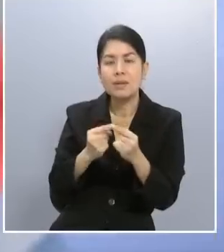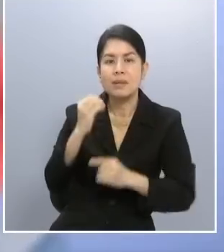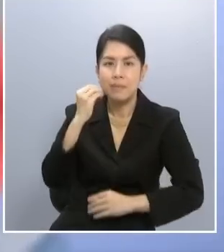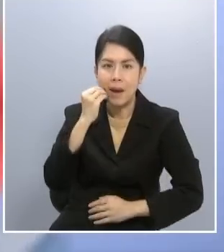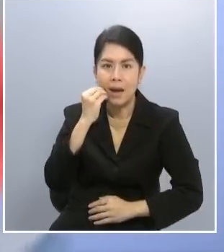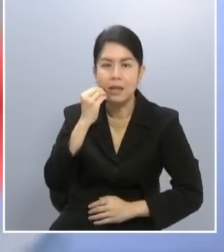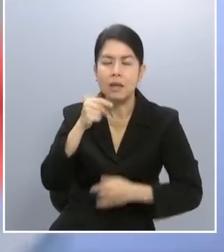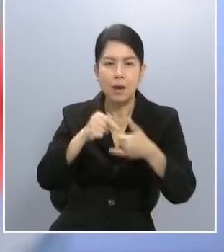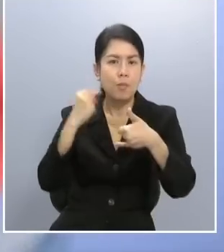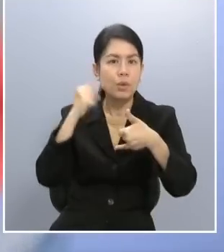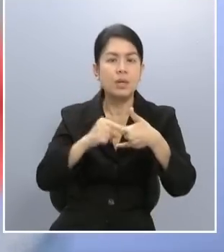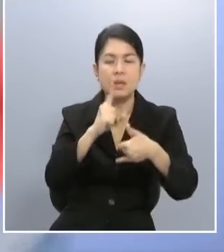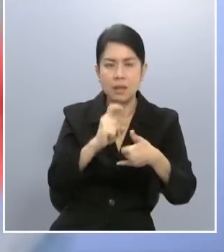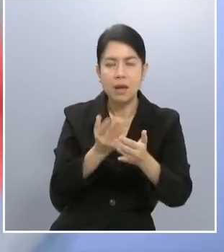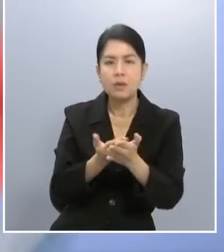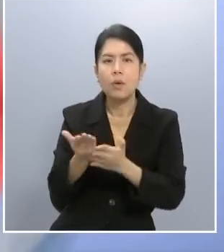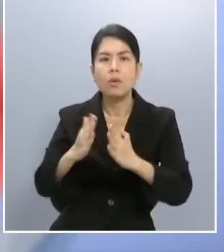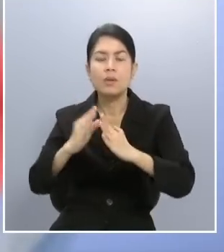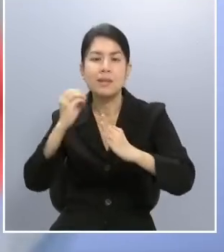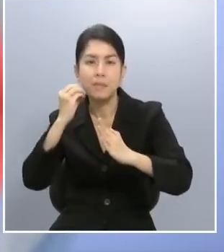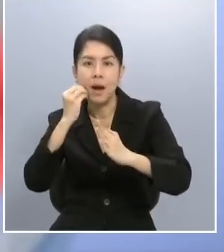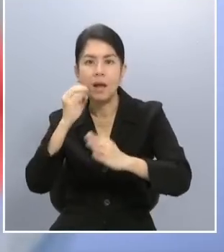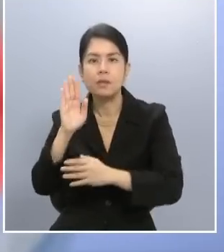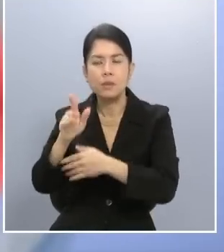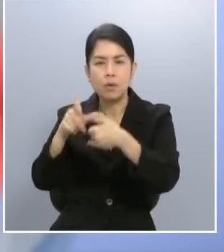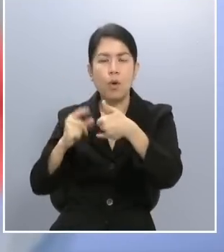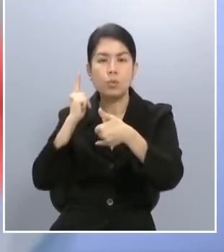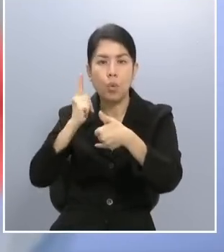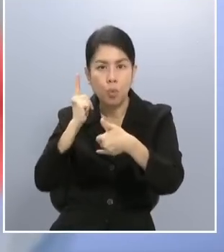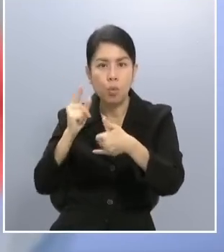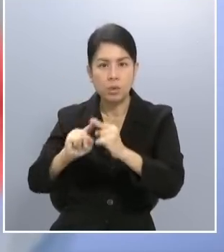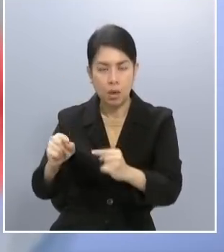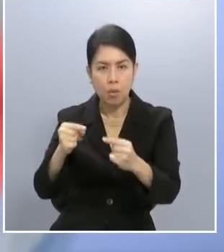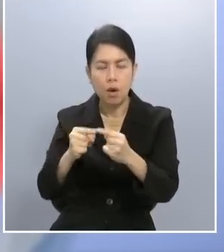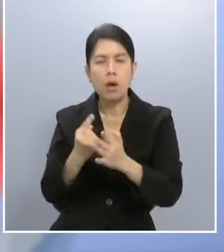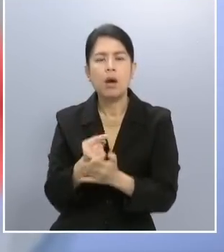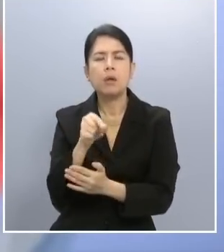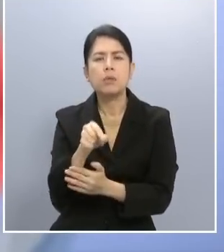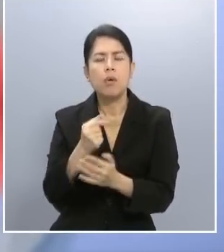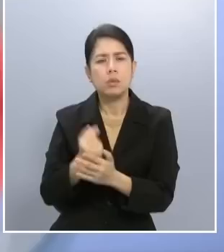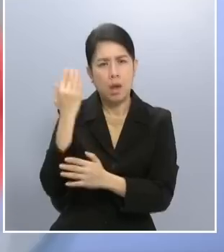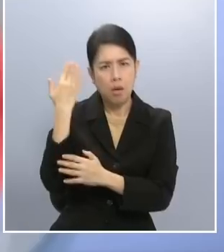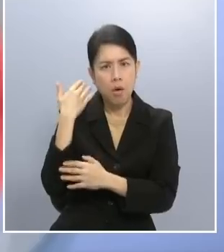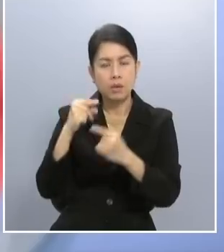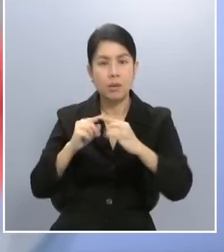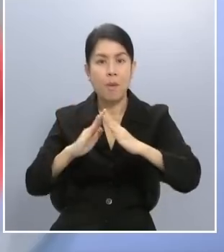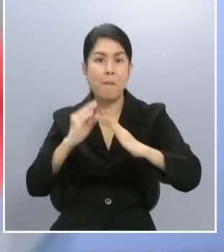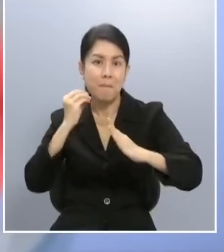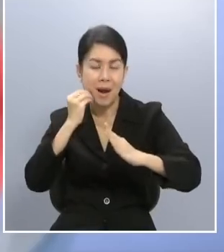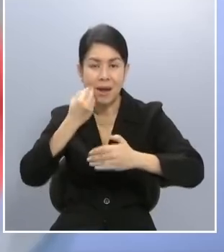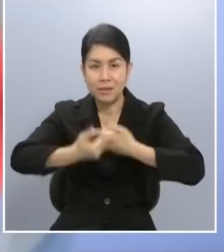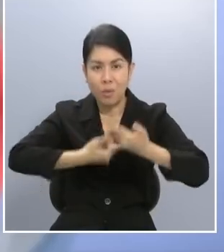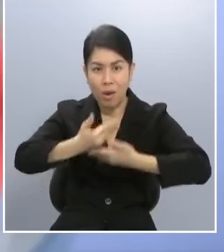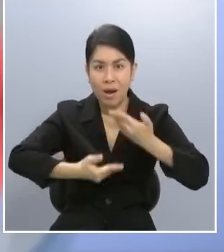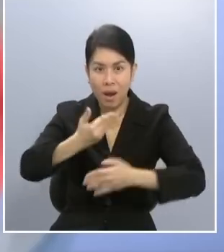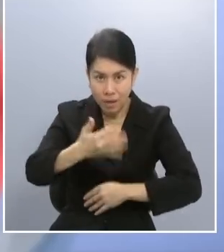ถูกยึดแล้วก็ถูกพิทักษ์ทรัพย์นะครับโดยทางฝั่งของกรมบังคับคดีเนี่ยได้มีการเอามาขายทอดตลาดแล้วทางคุณกมลพรเนี่ยเป็นคนไปซื้อ